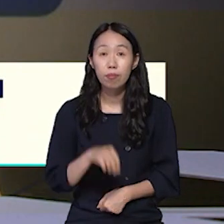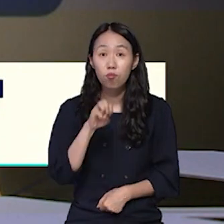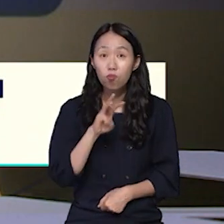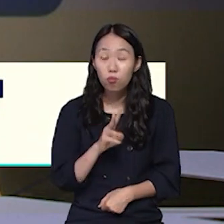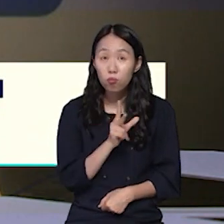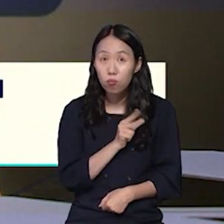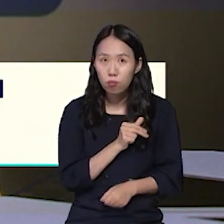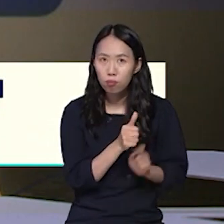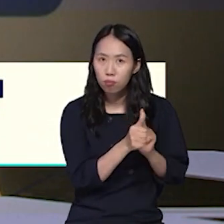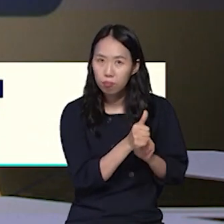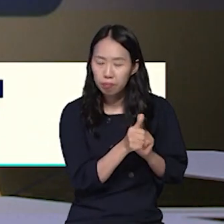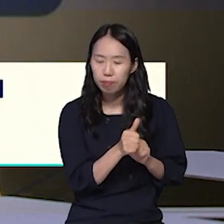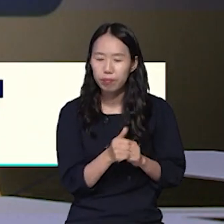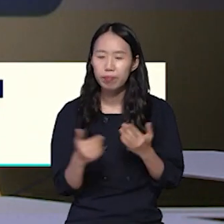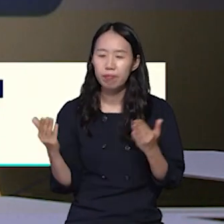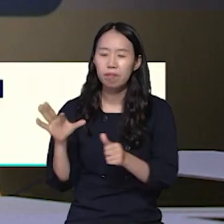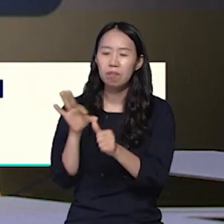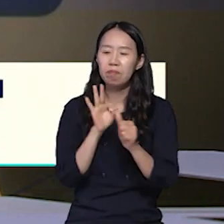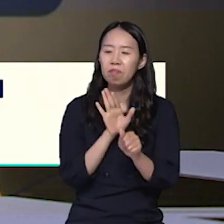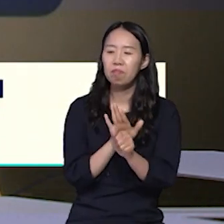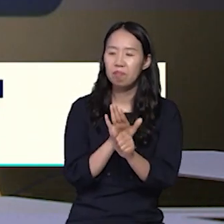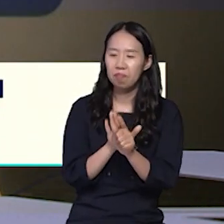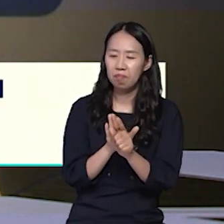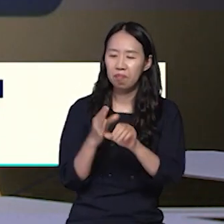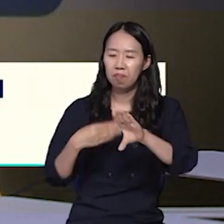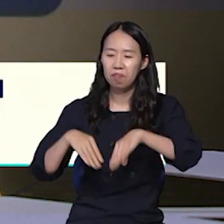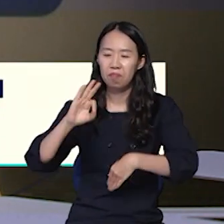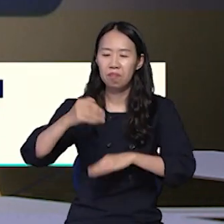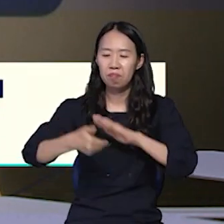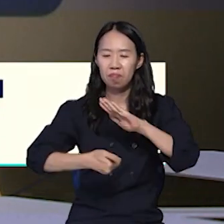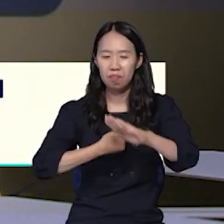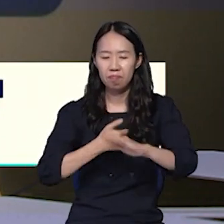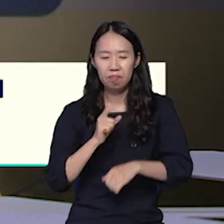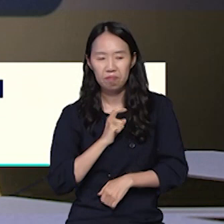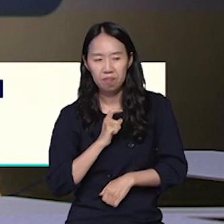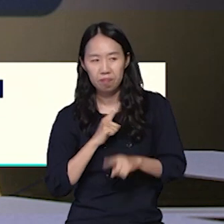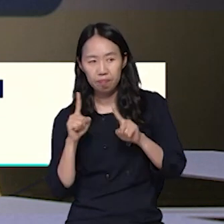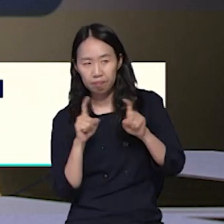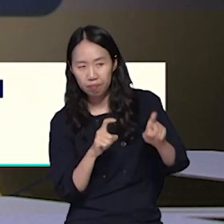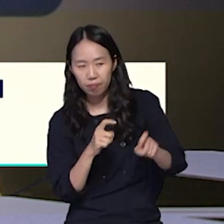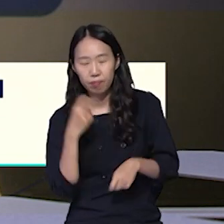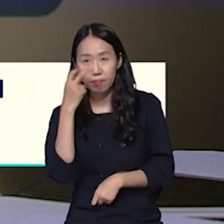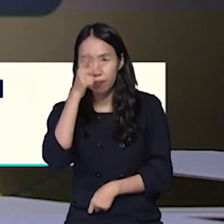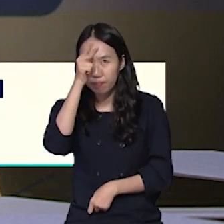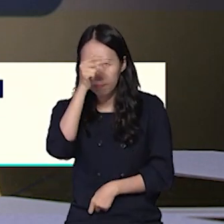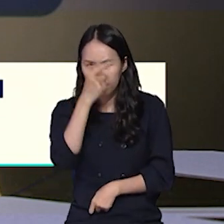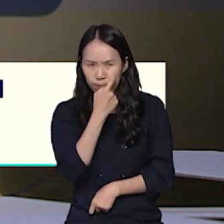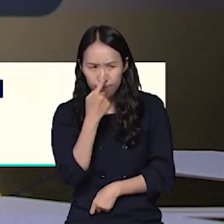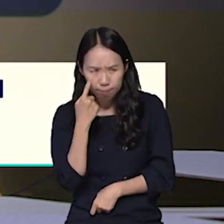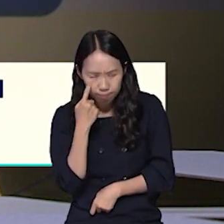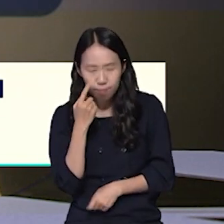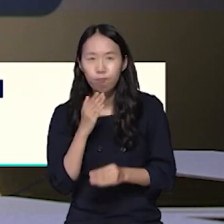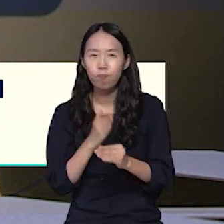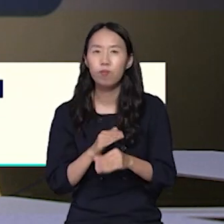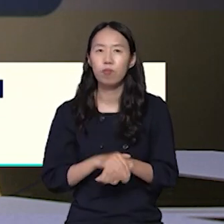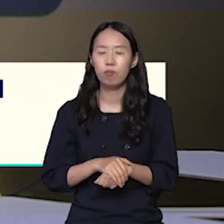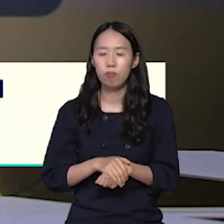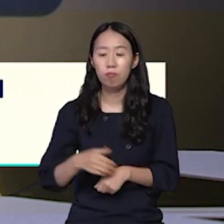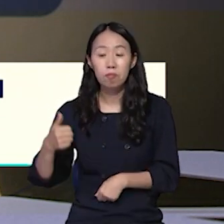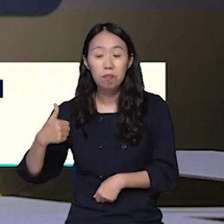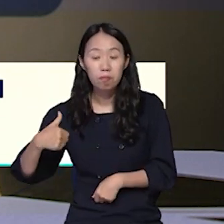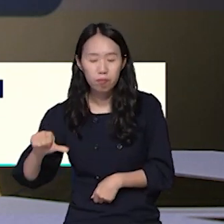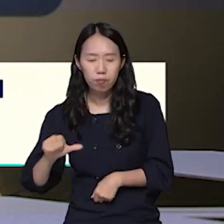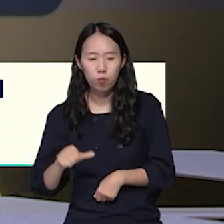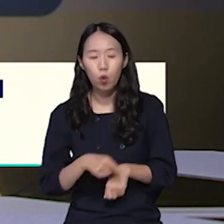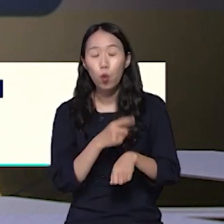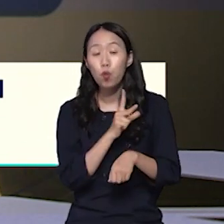광주의 한 국회의원이 채용 청탁을 받았다는 의혹이 제기돼 검찰이 사실 확인에 나섰습니다. 제보자는 자녀의 국회의원실